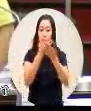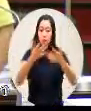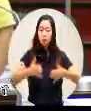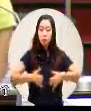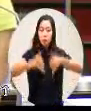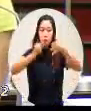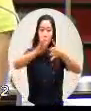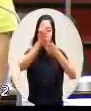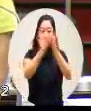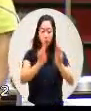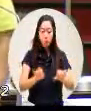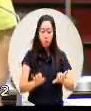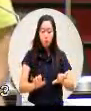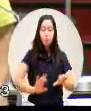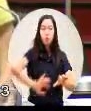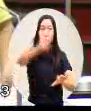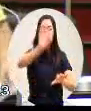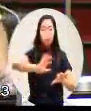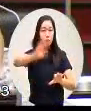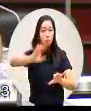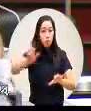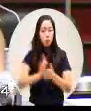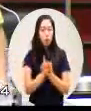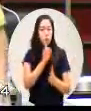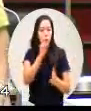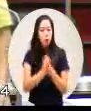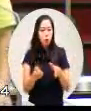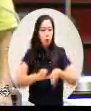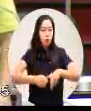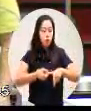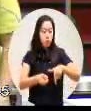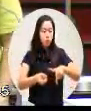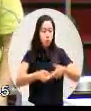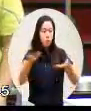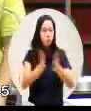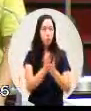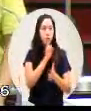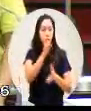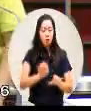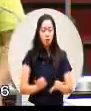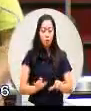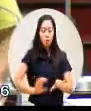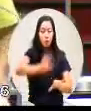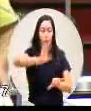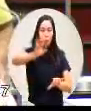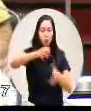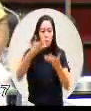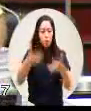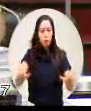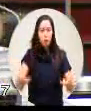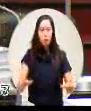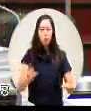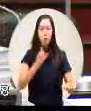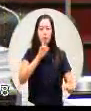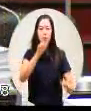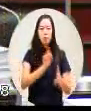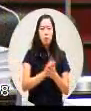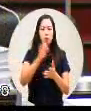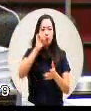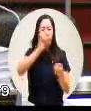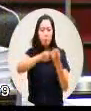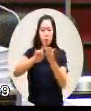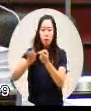啊，网络啊，公开啊，说很多扭造事实、歪曲事实